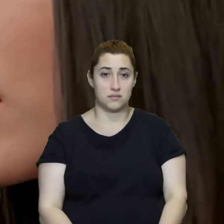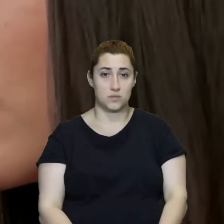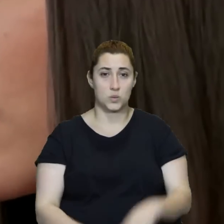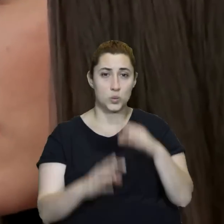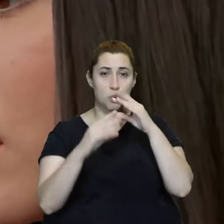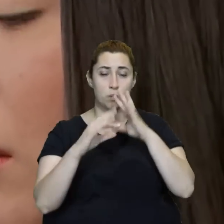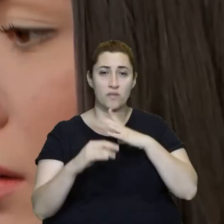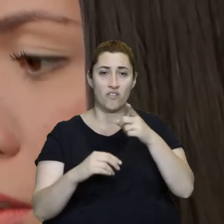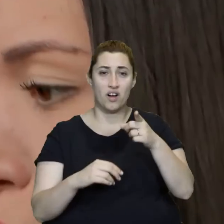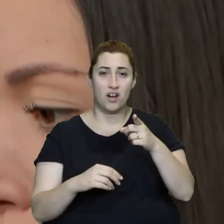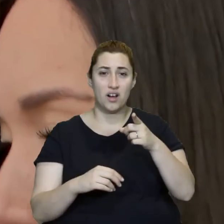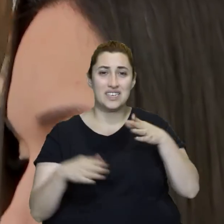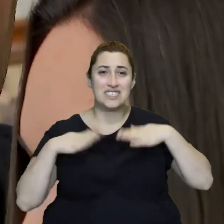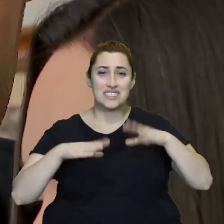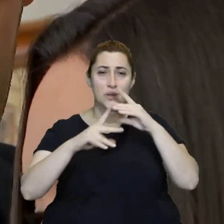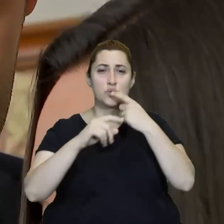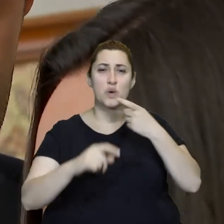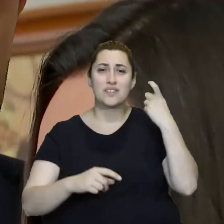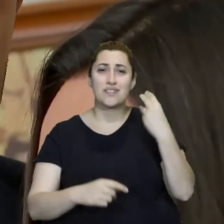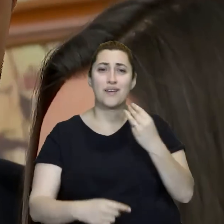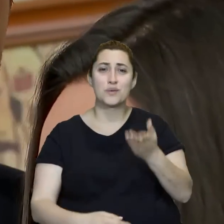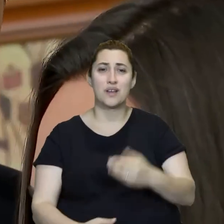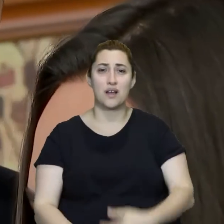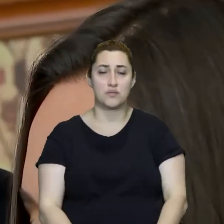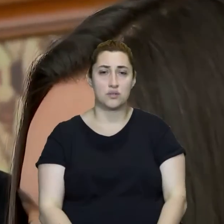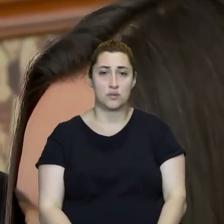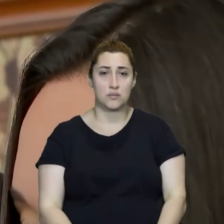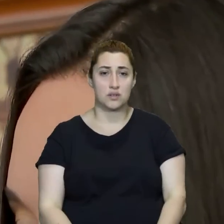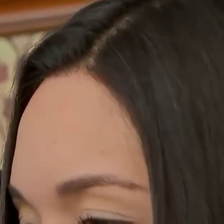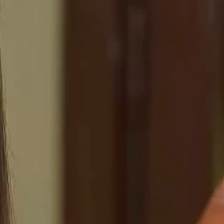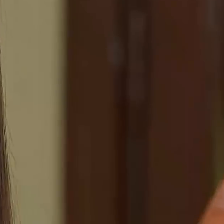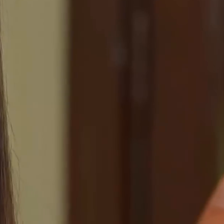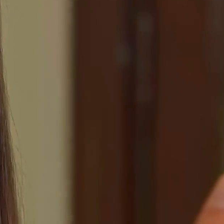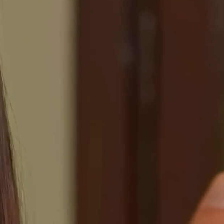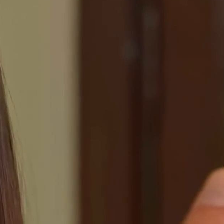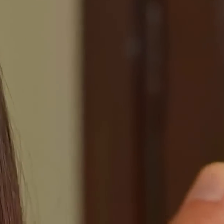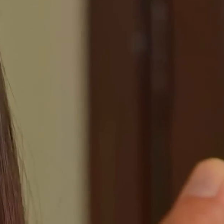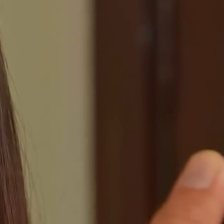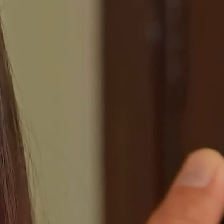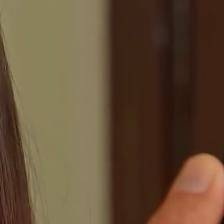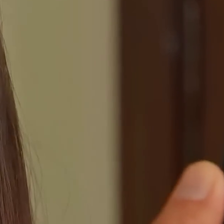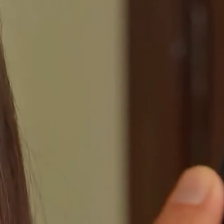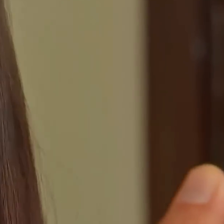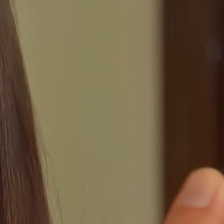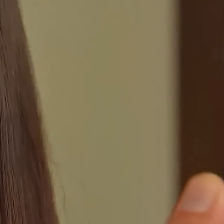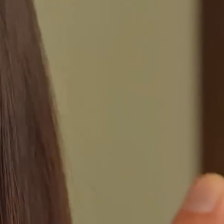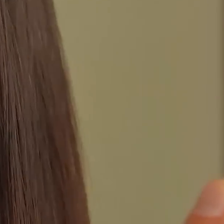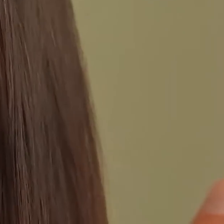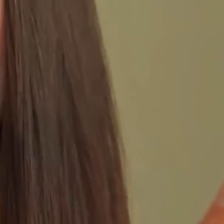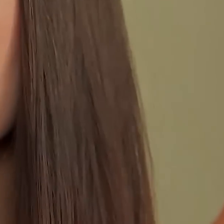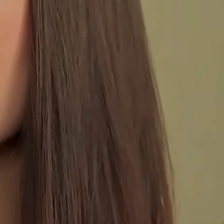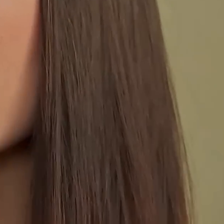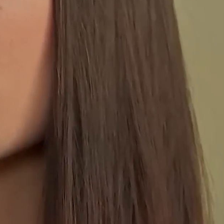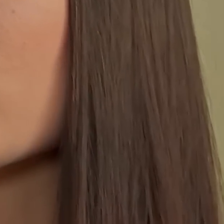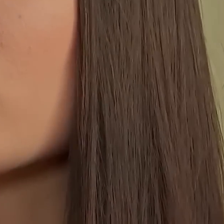Tulumba. Çok da eski, ne kadar güzelmiş. Aynı ekrandan fotoğrafa bakarlarken yakınlaştılar. Zehra'nın saçları